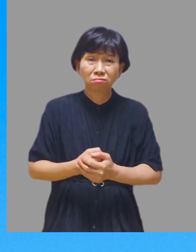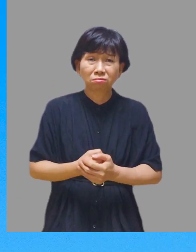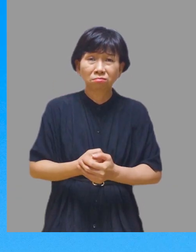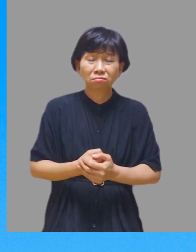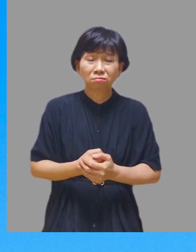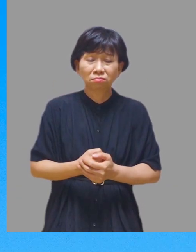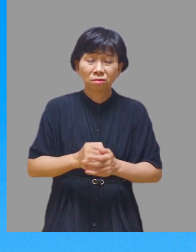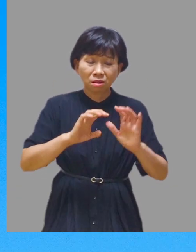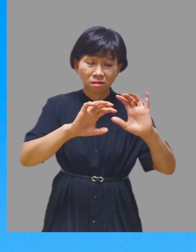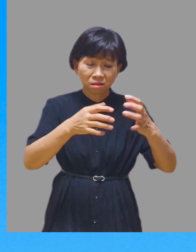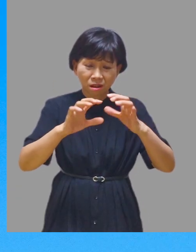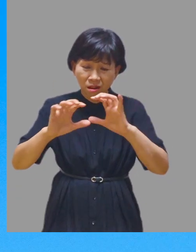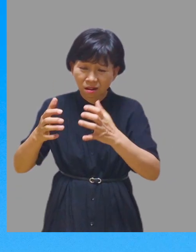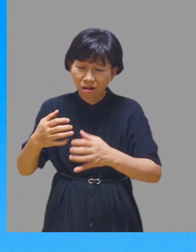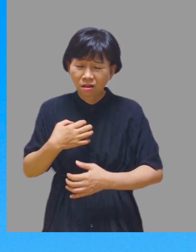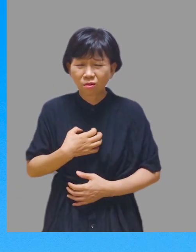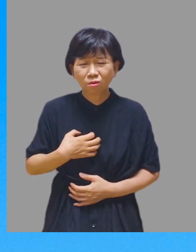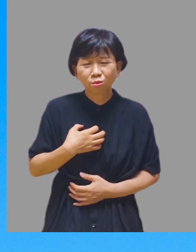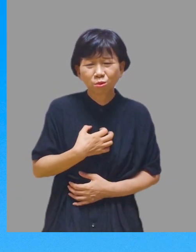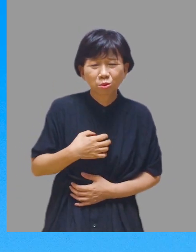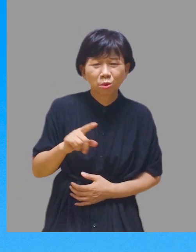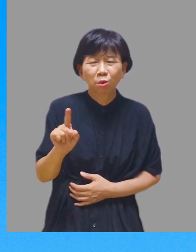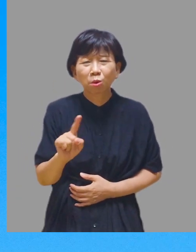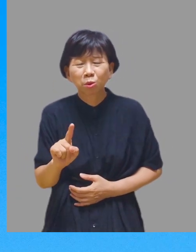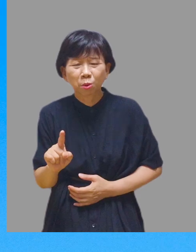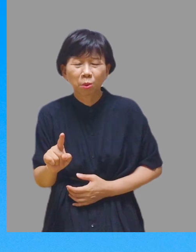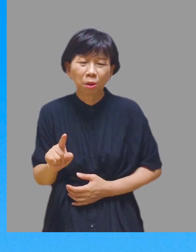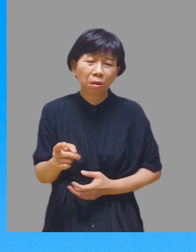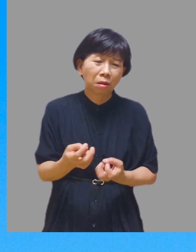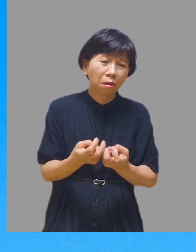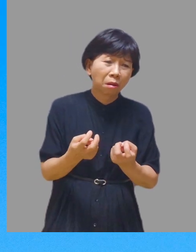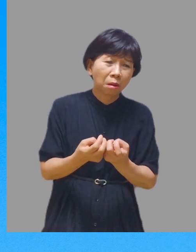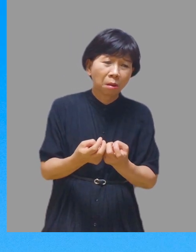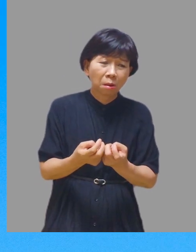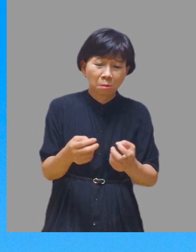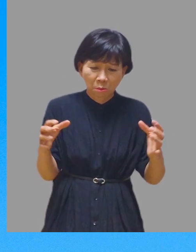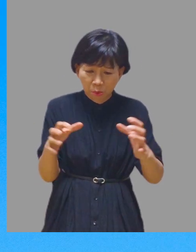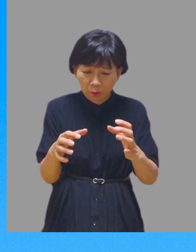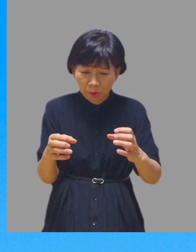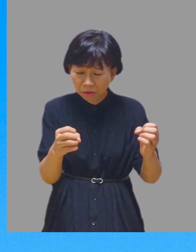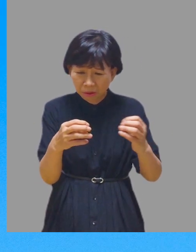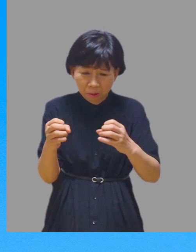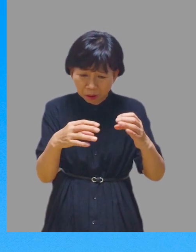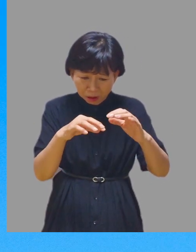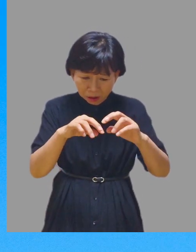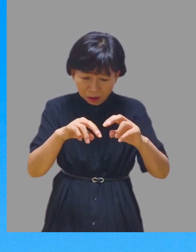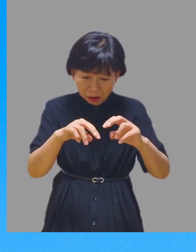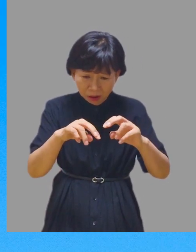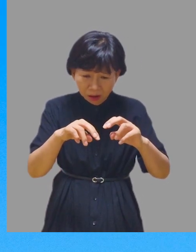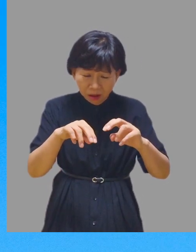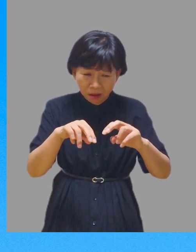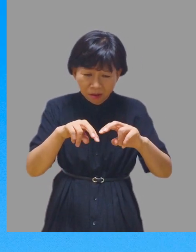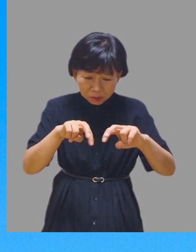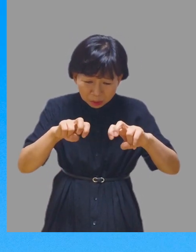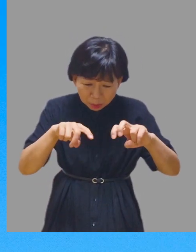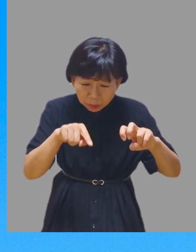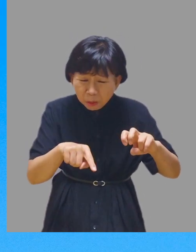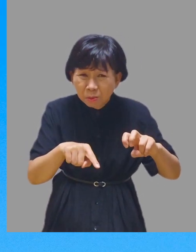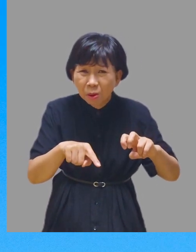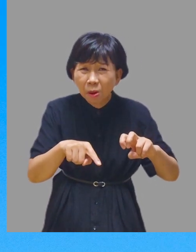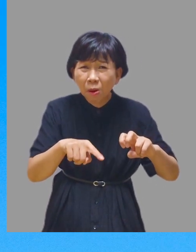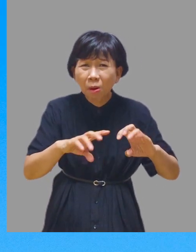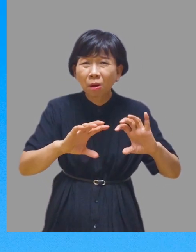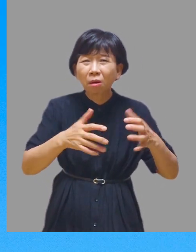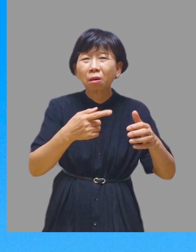모여서 이런저런 이야기를 하는데 여러분 정말 나라를 걱정하는 게 맞을까 싶을 정도로 나라를 욕하고